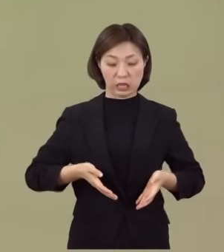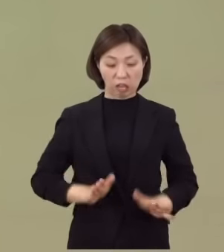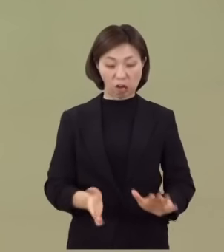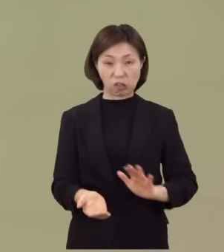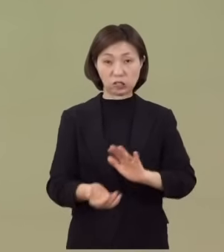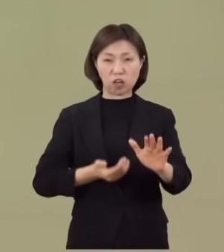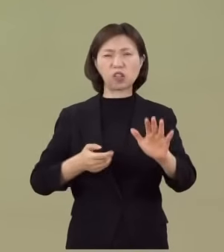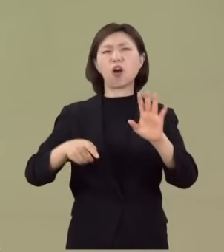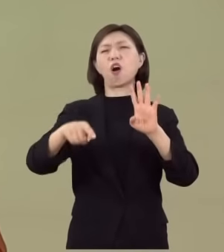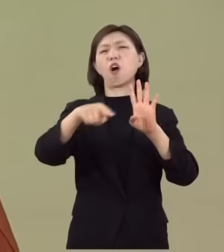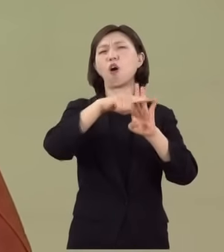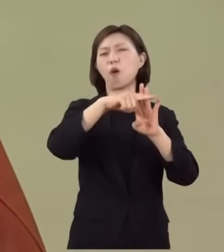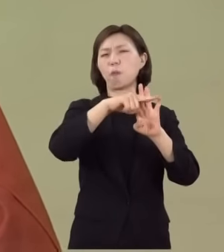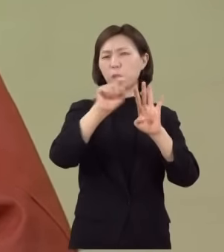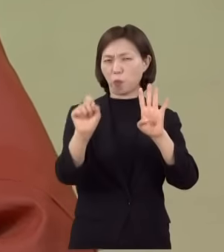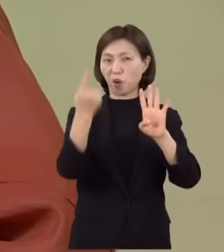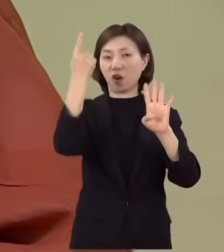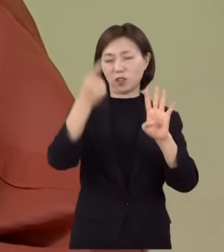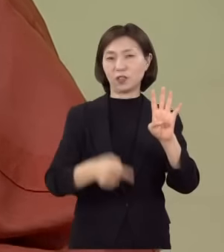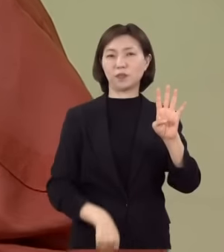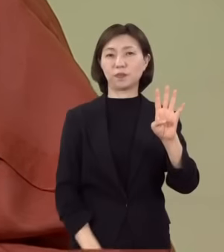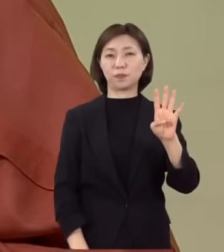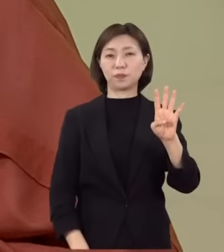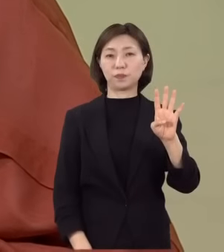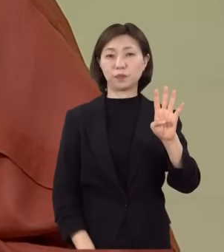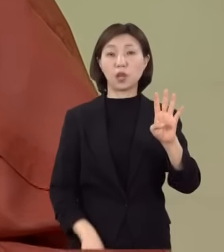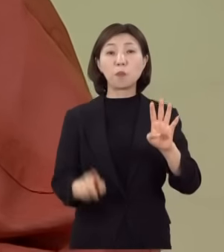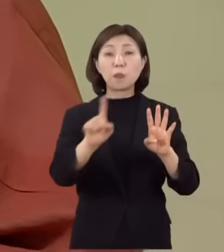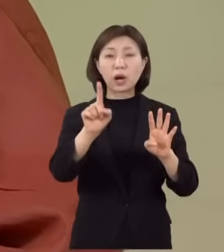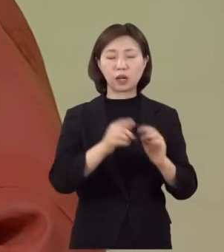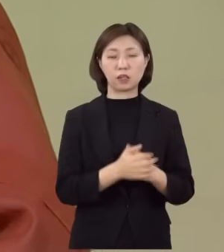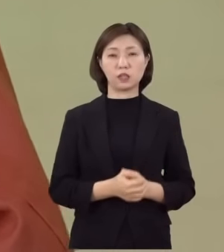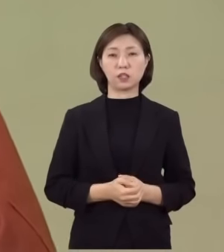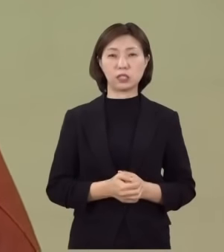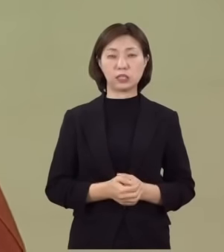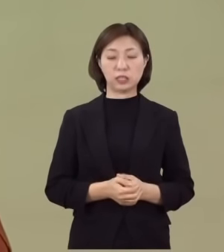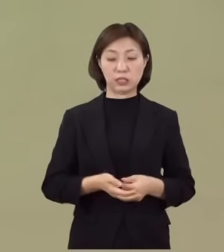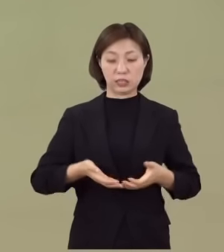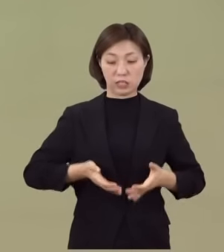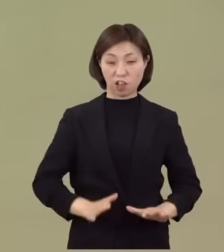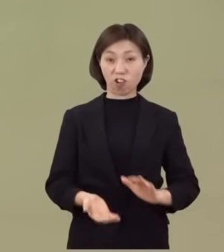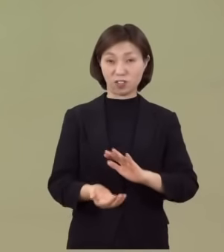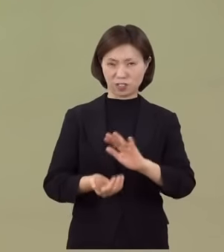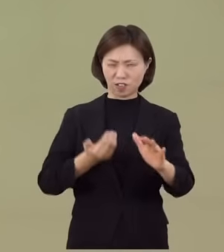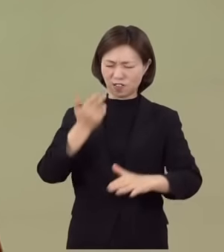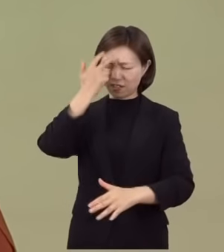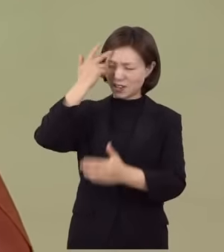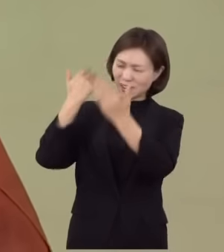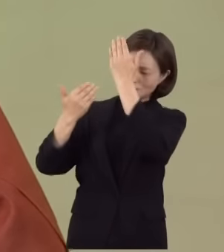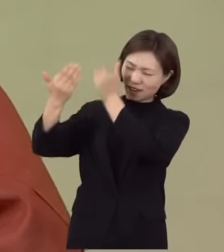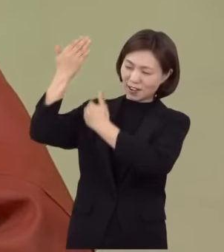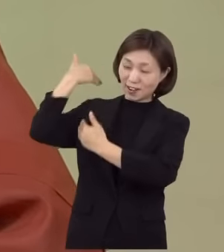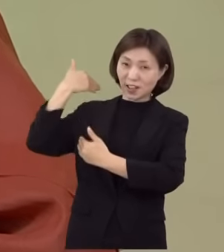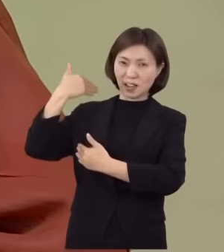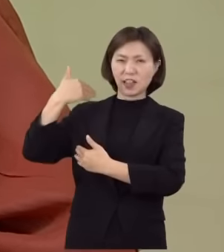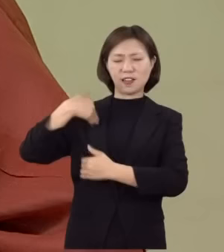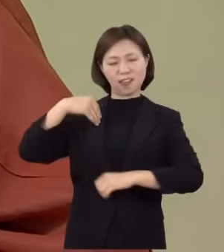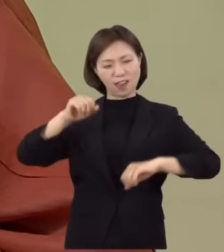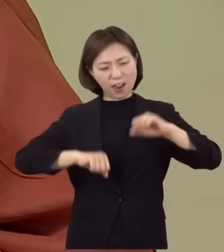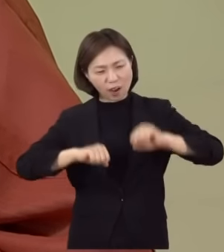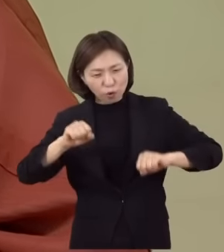인한 병이고 숙세의 업으로 인한 평 그러니까 과거 전생에 지었던 내